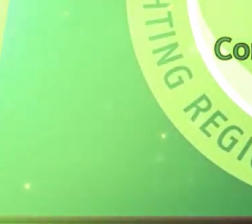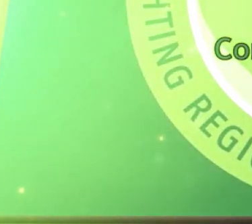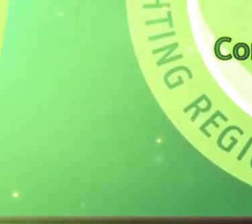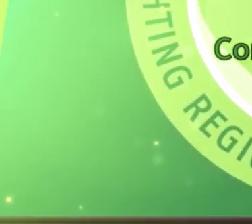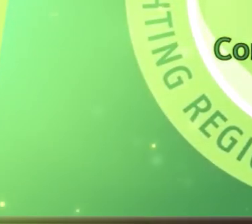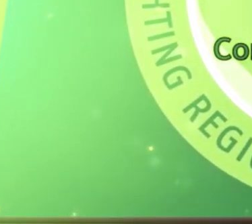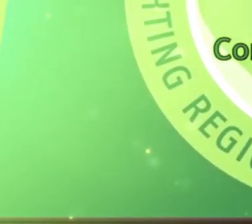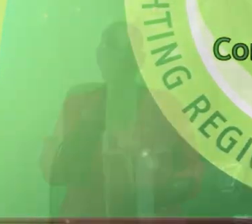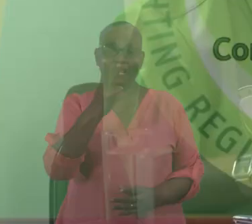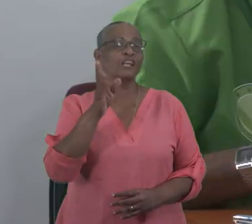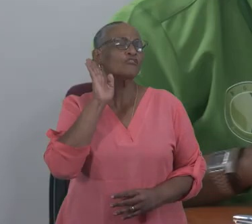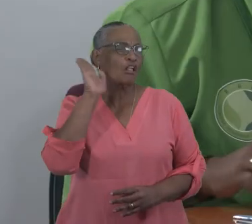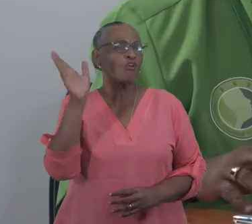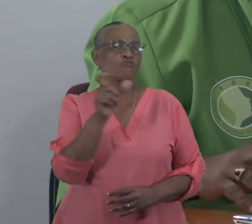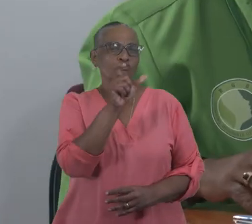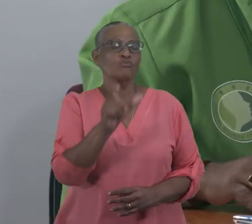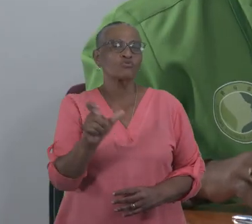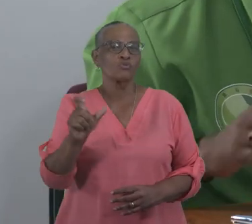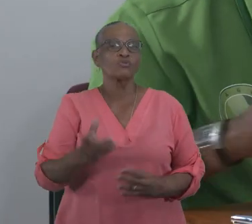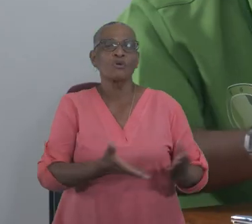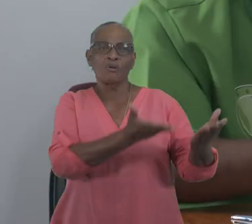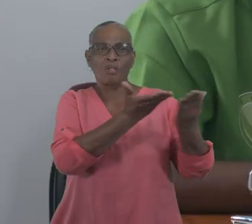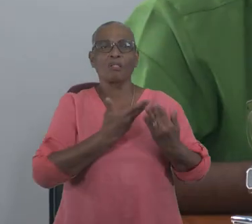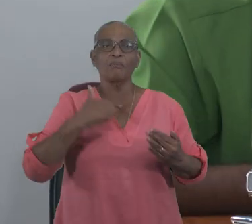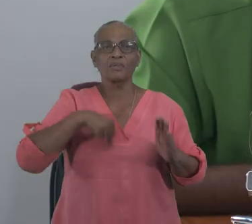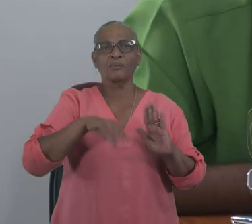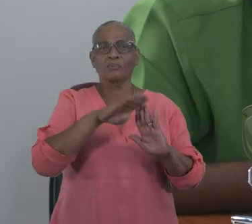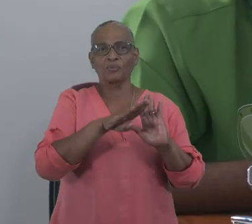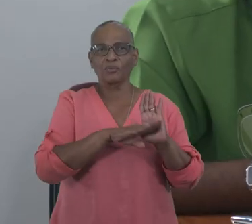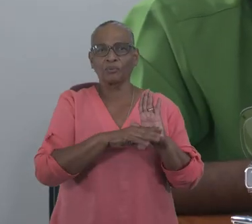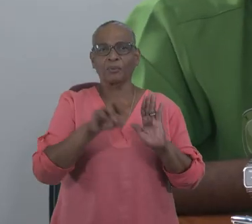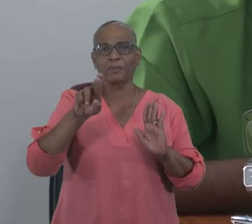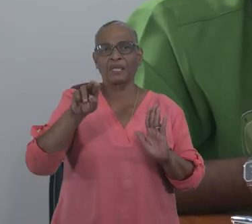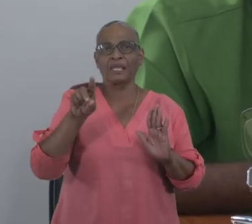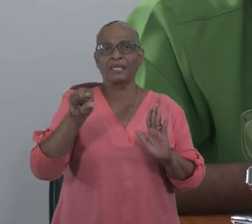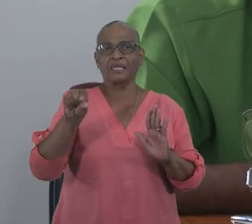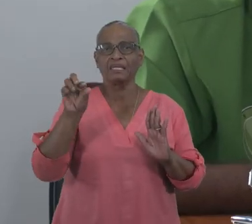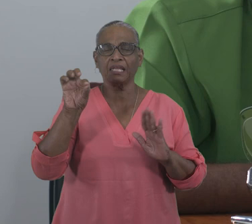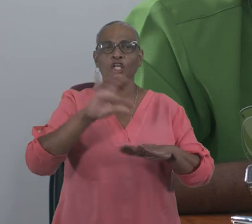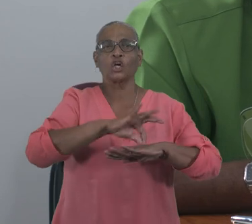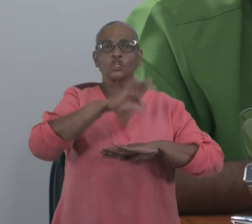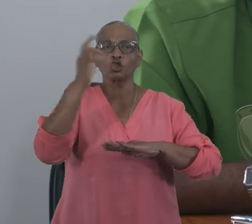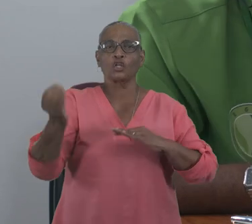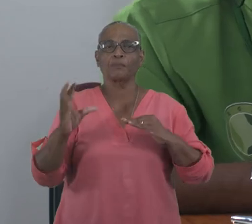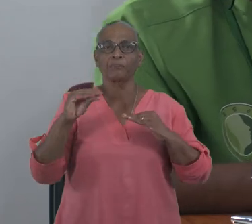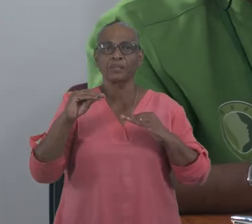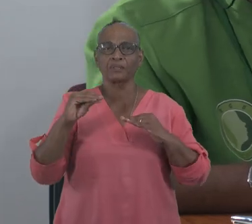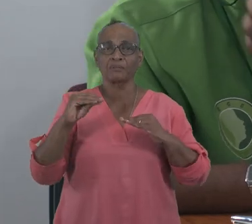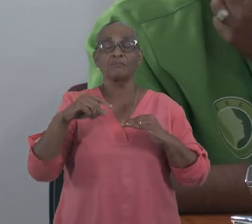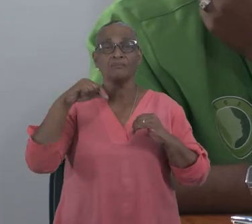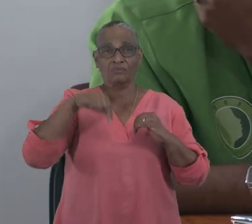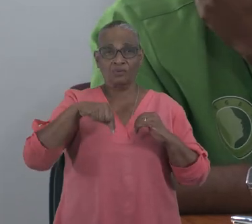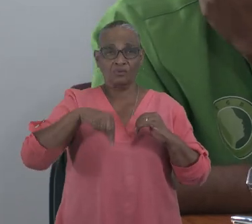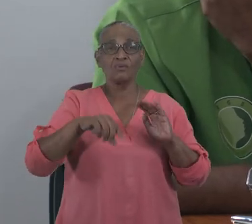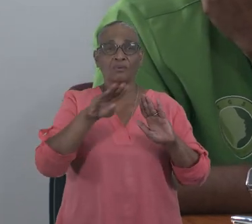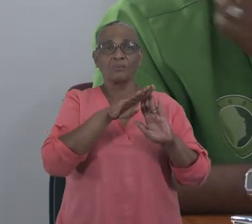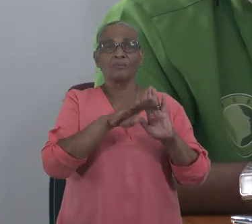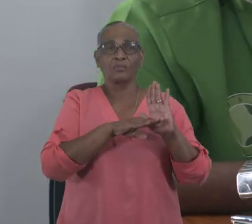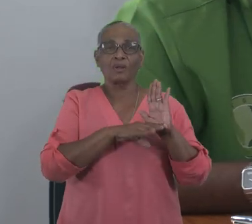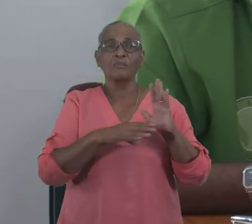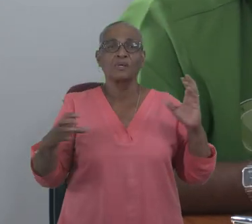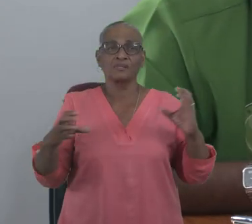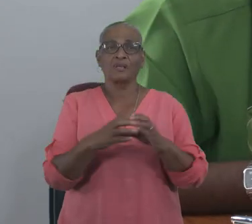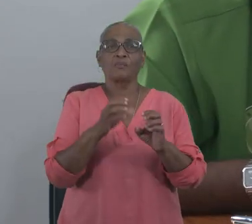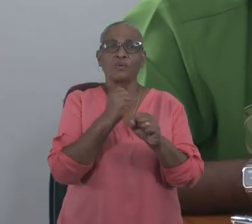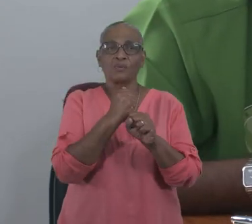Regionale Gezondheidsdienst. Kijkers en luisteraars, welkom bij dit programma RGD's Gezond Tutaki. Nou, het